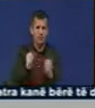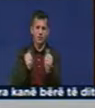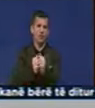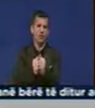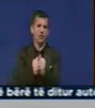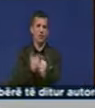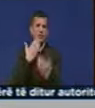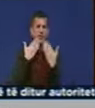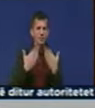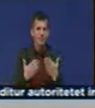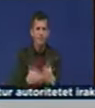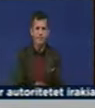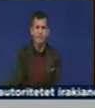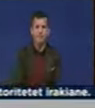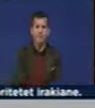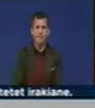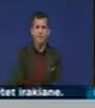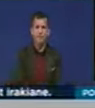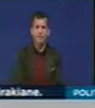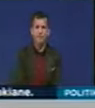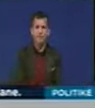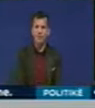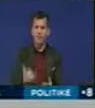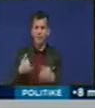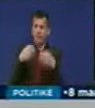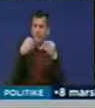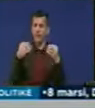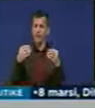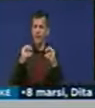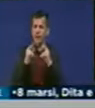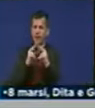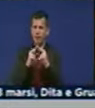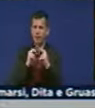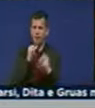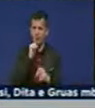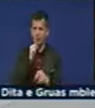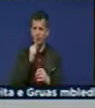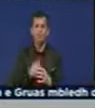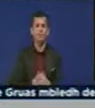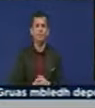faleminderit. Faleminderit, fjalën e merr Albiona Ibrahimi,